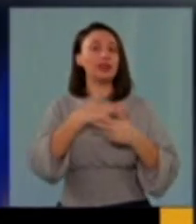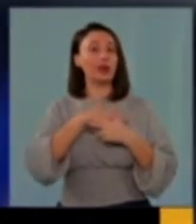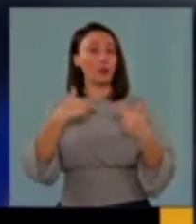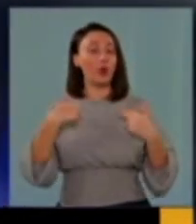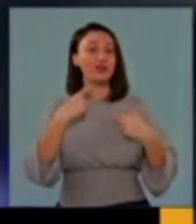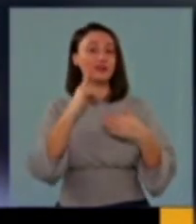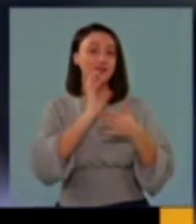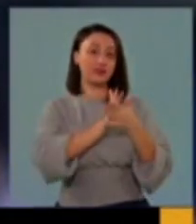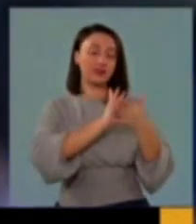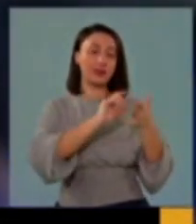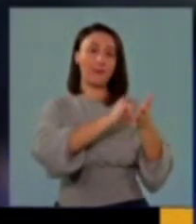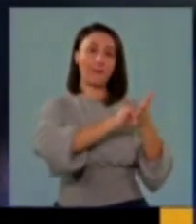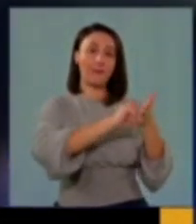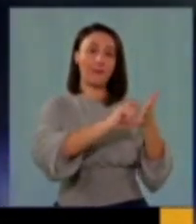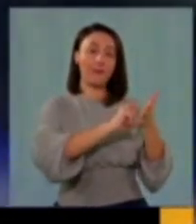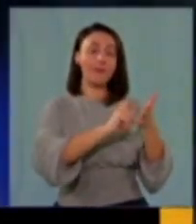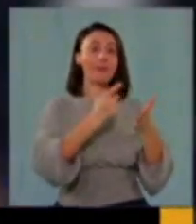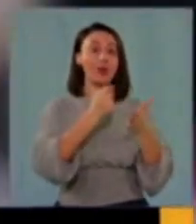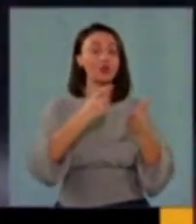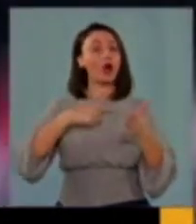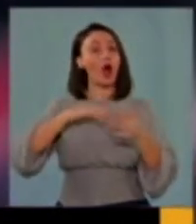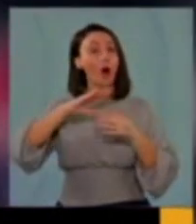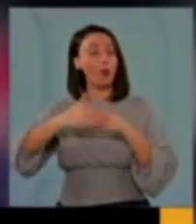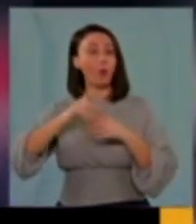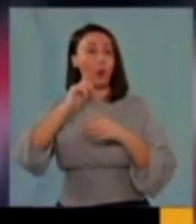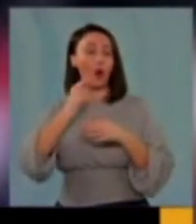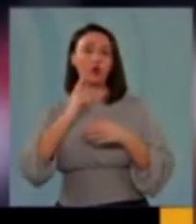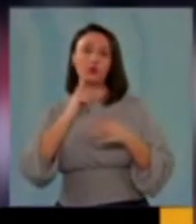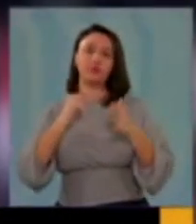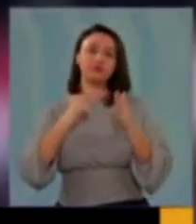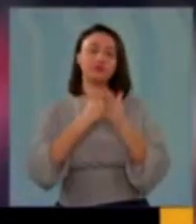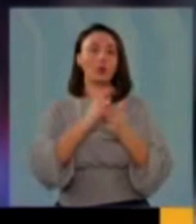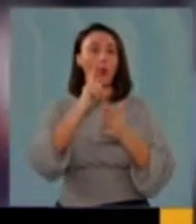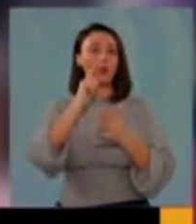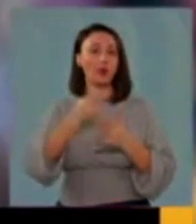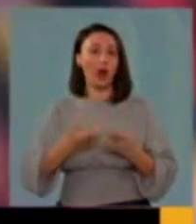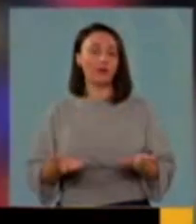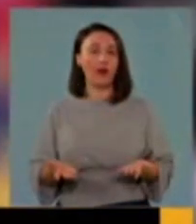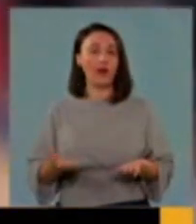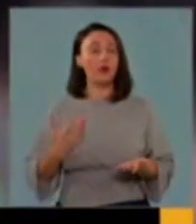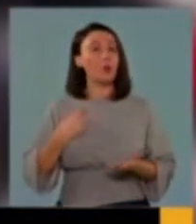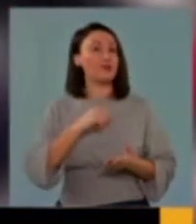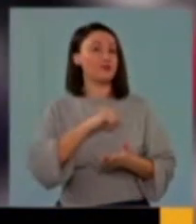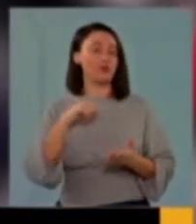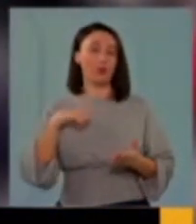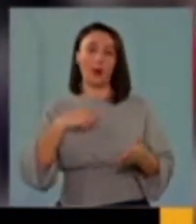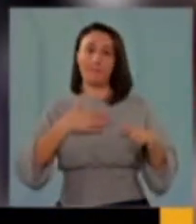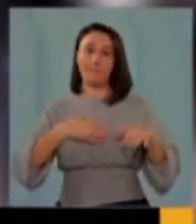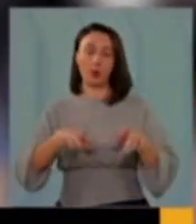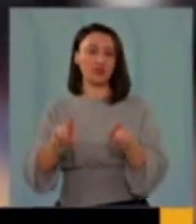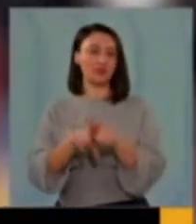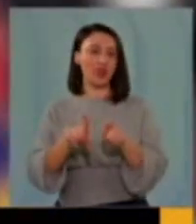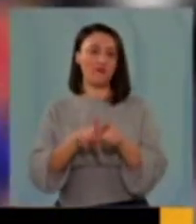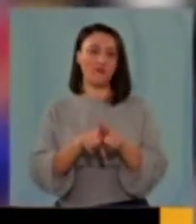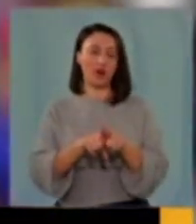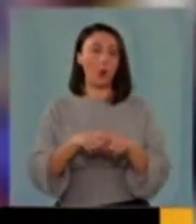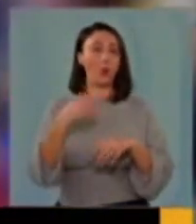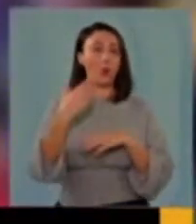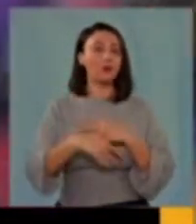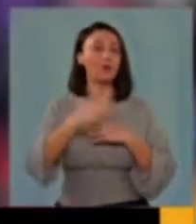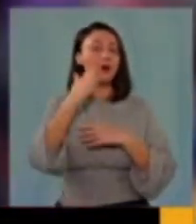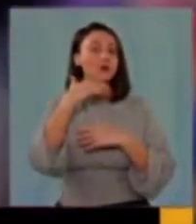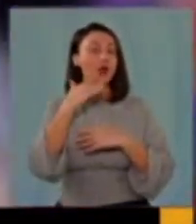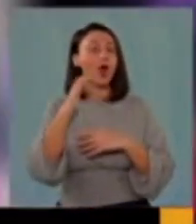banere erau scrise mesaje precum "Suntem cu Ucraina" sau "Nu vă atingeți de Ucraina". Nu este singura demonstrație de acest fel din ultimele zile din